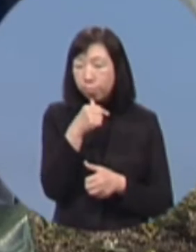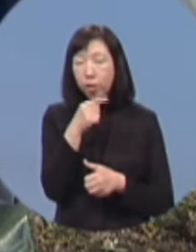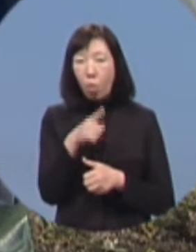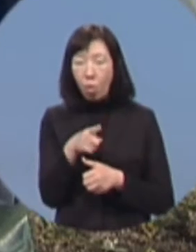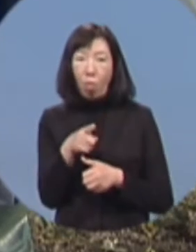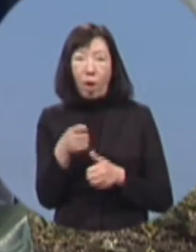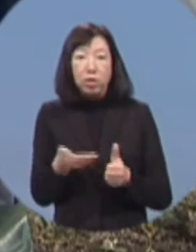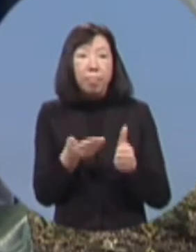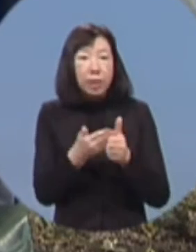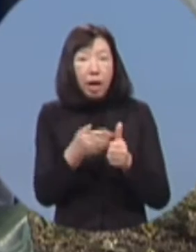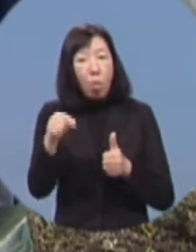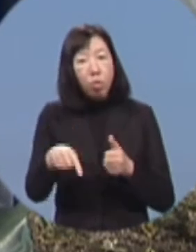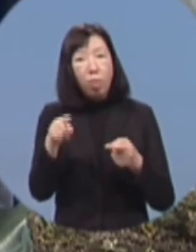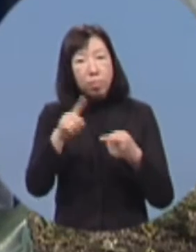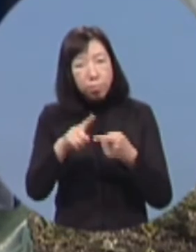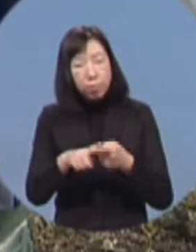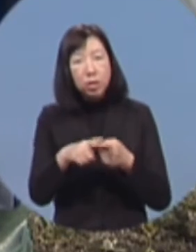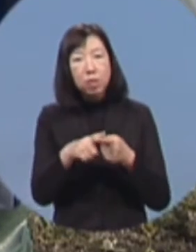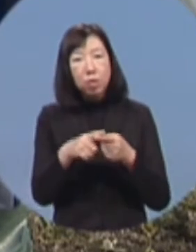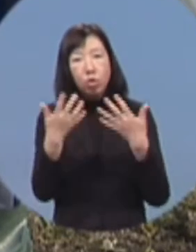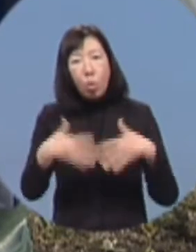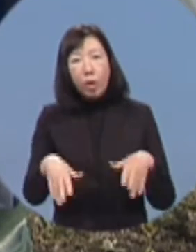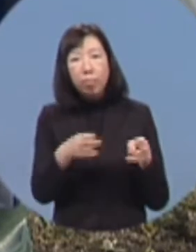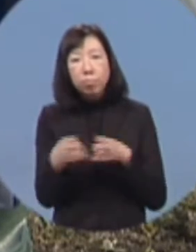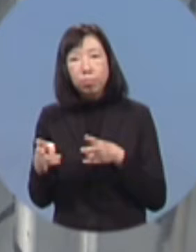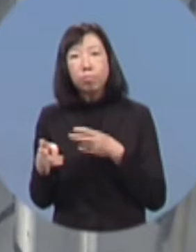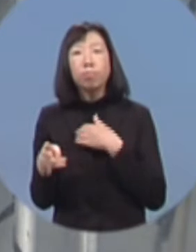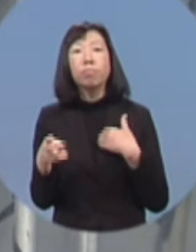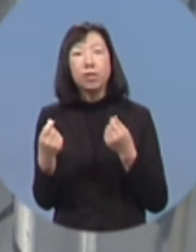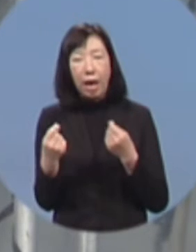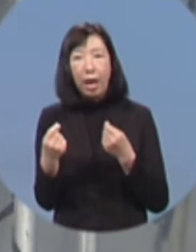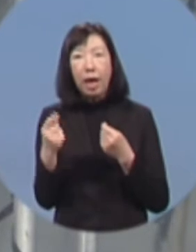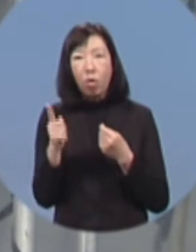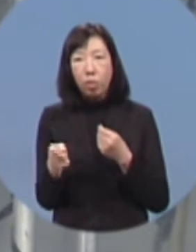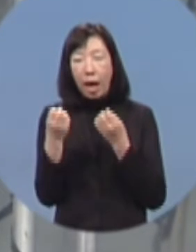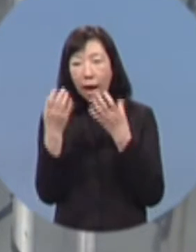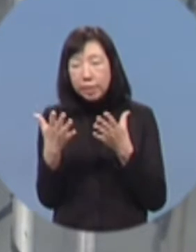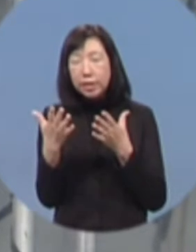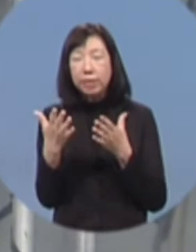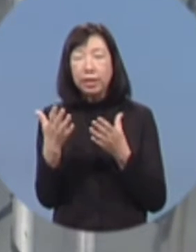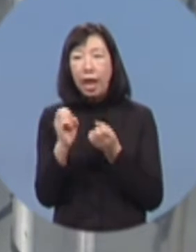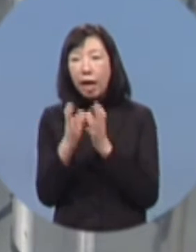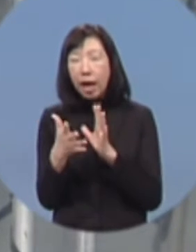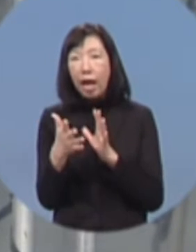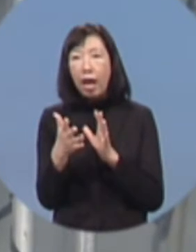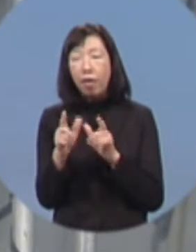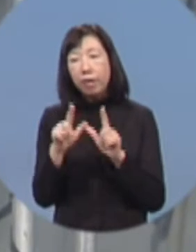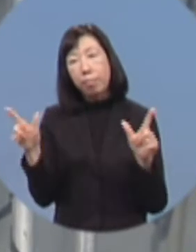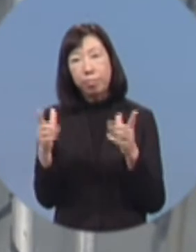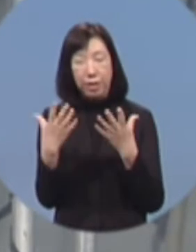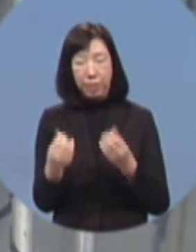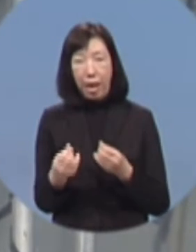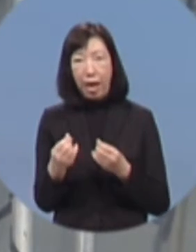ラーの栽培に適した条件が揃っているということですね。カラーの新品種ブリリアントベルがデビューしまし